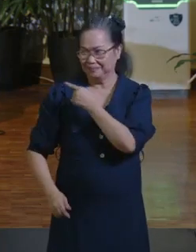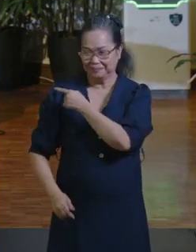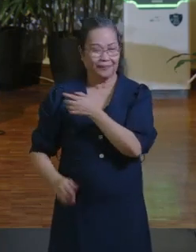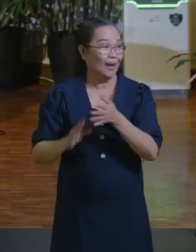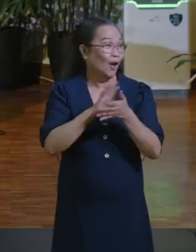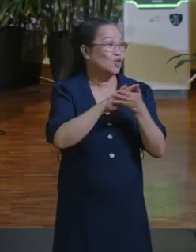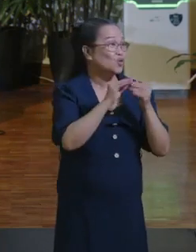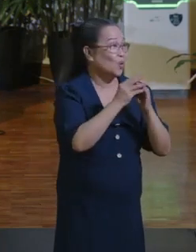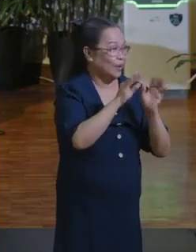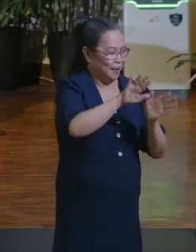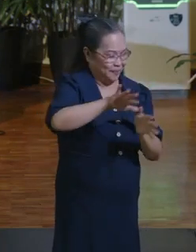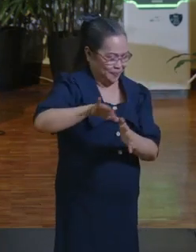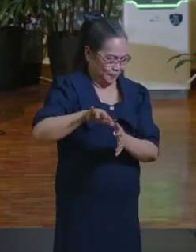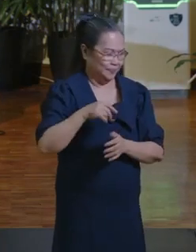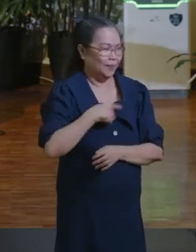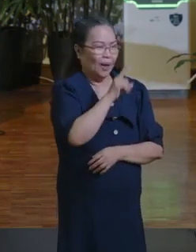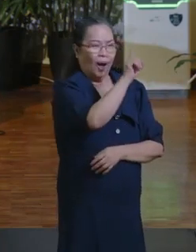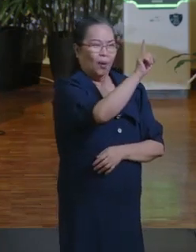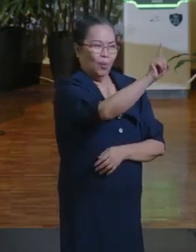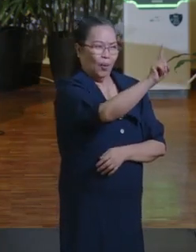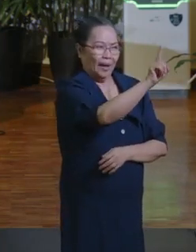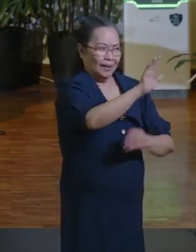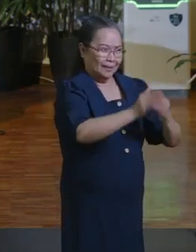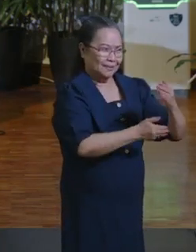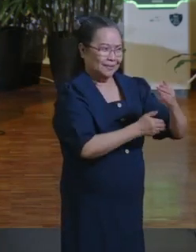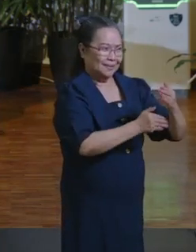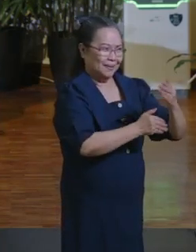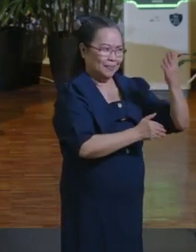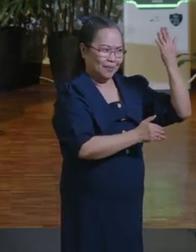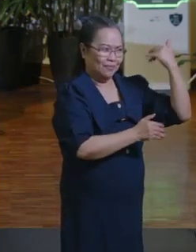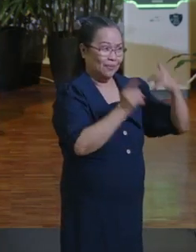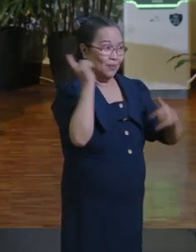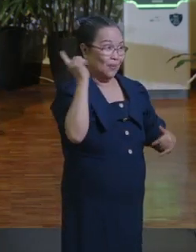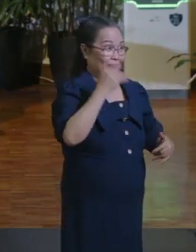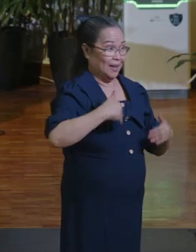Naalala ko bigla, merong isang awit nung ako'y bata.